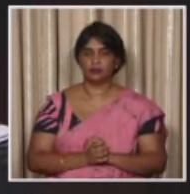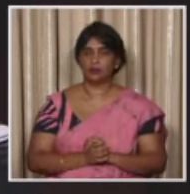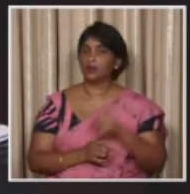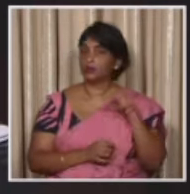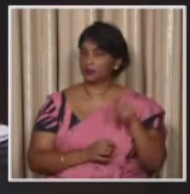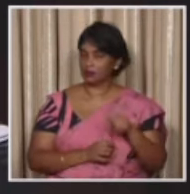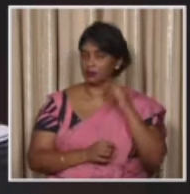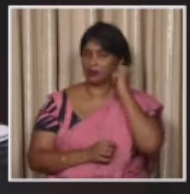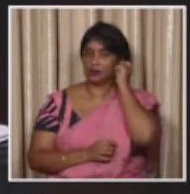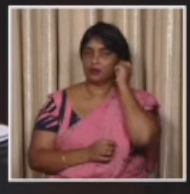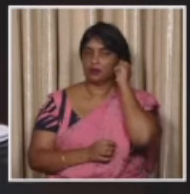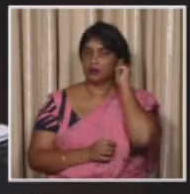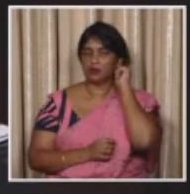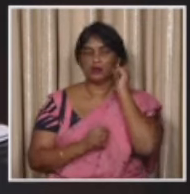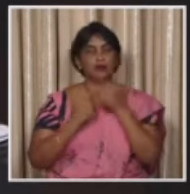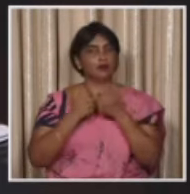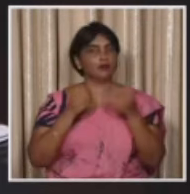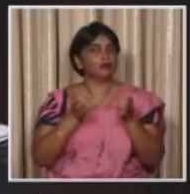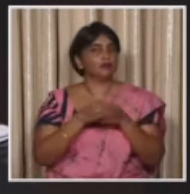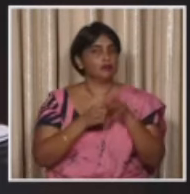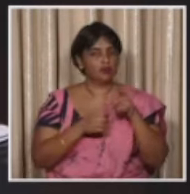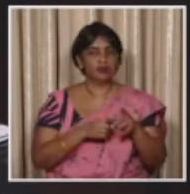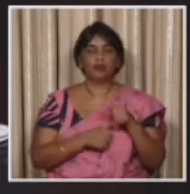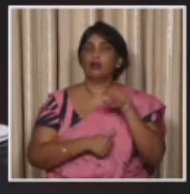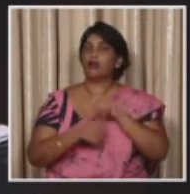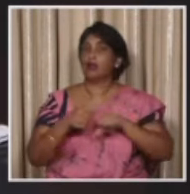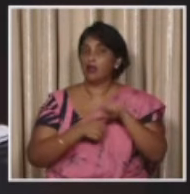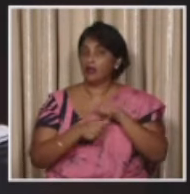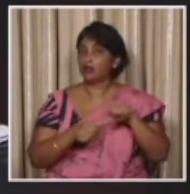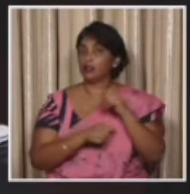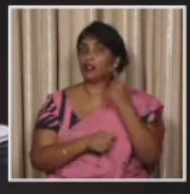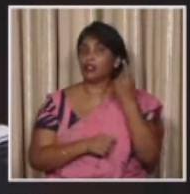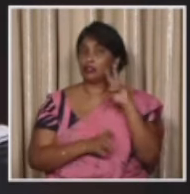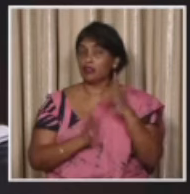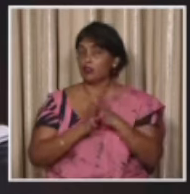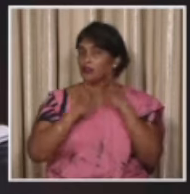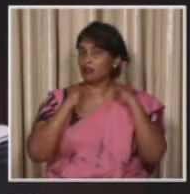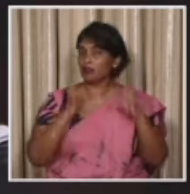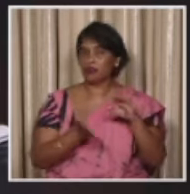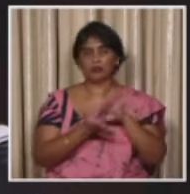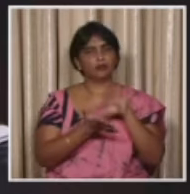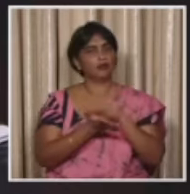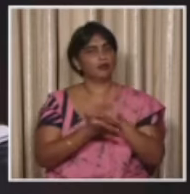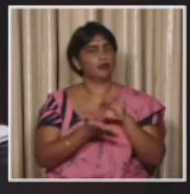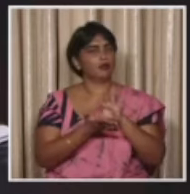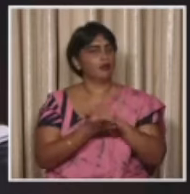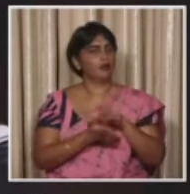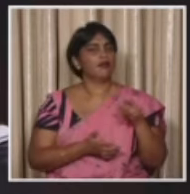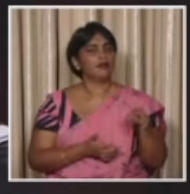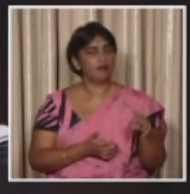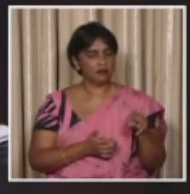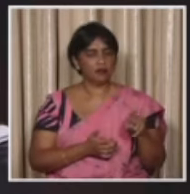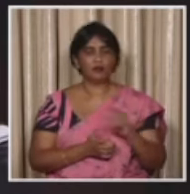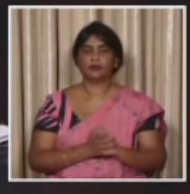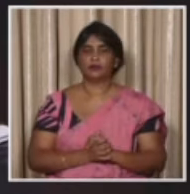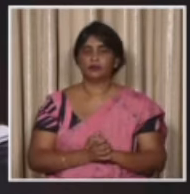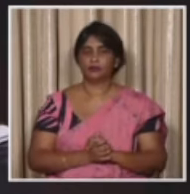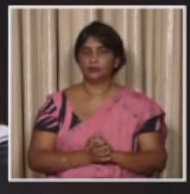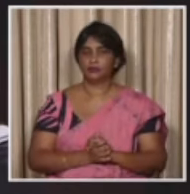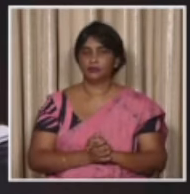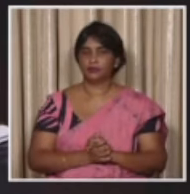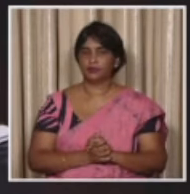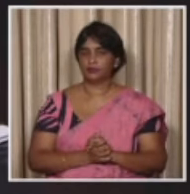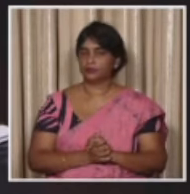දැන් අන්බන්ඩ්ලිං තුළ ආයතන 12කට වැඩි ප්‍රමාණයක් නිර්මාණය වෙනවා. ජෙනරේෂන් එකේ